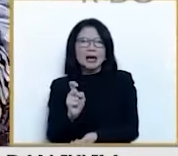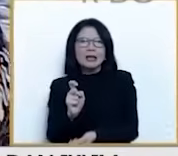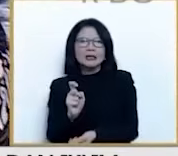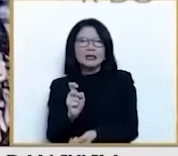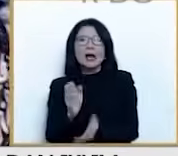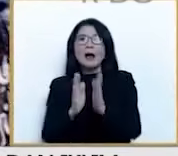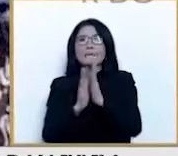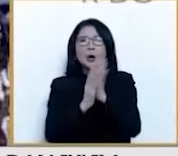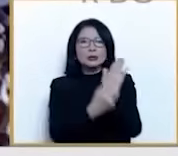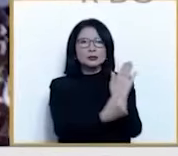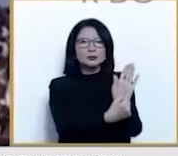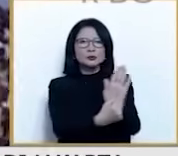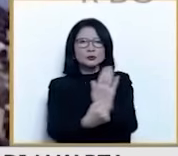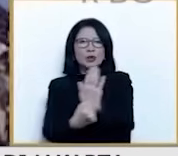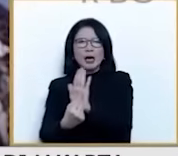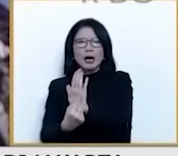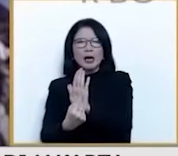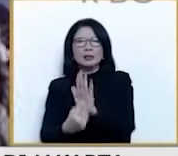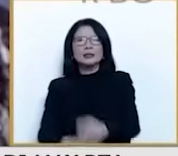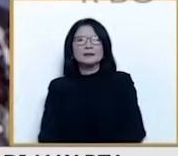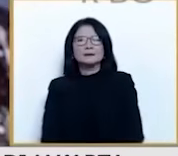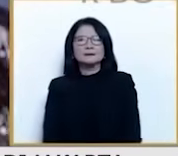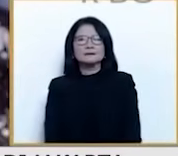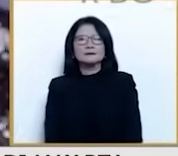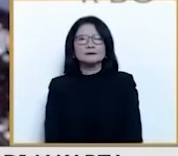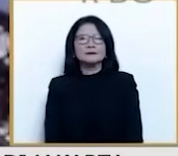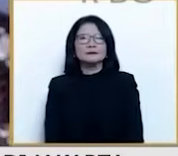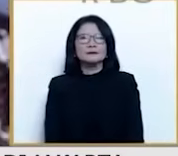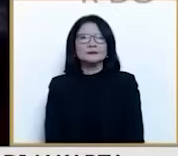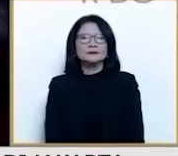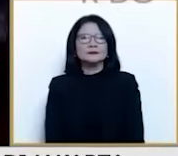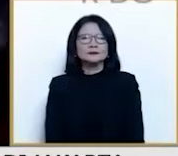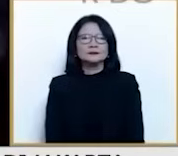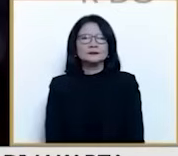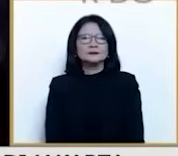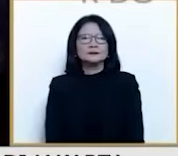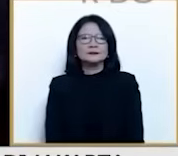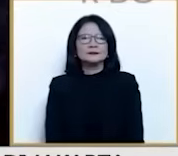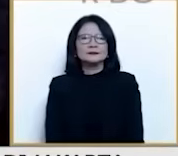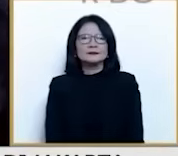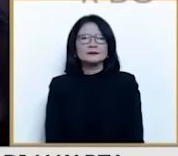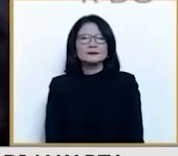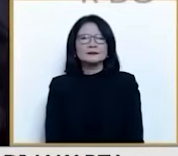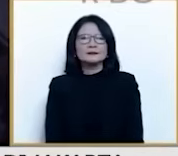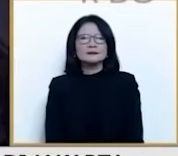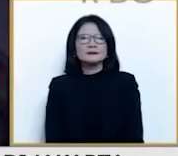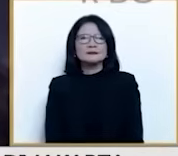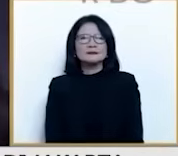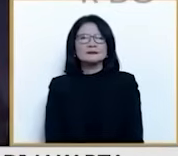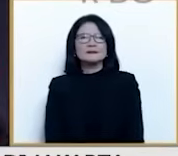mohon diperlihatkan ke kamera, ke hadirin dan juga kepada moderator.